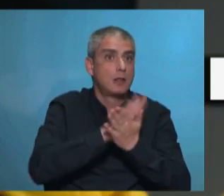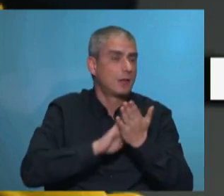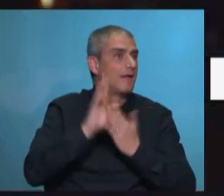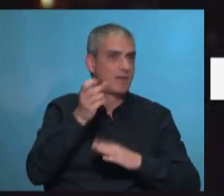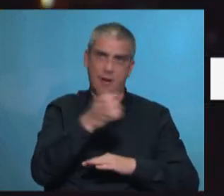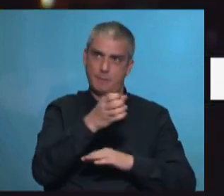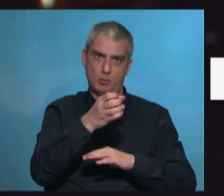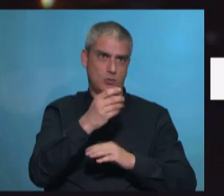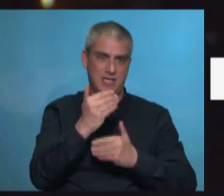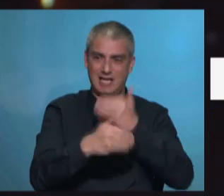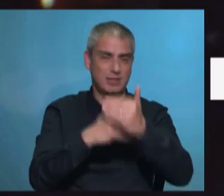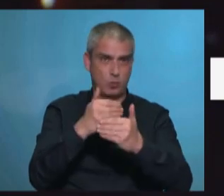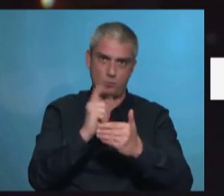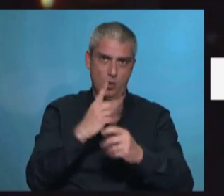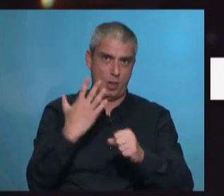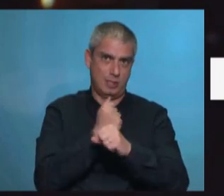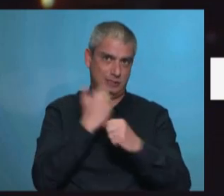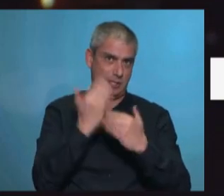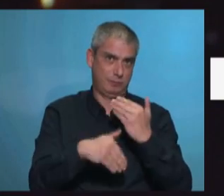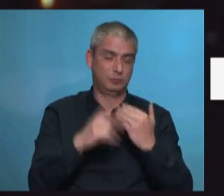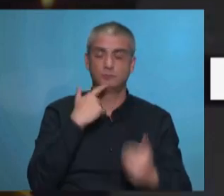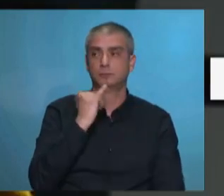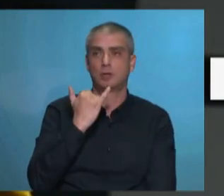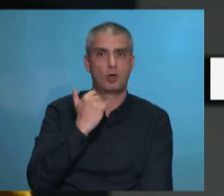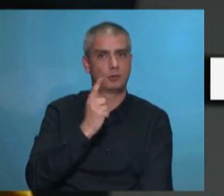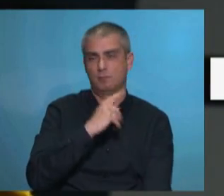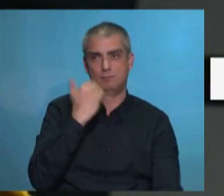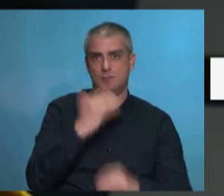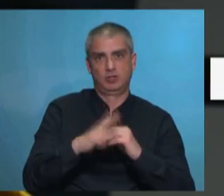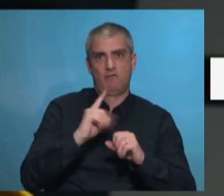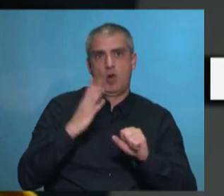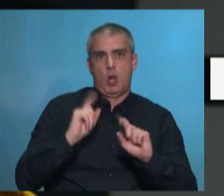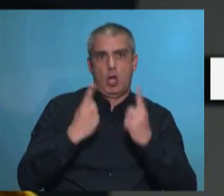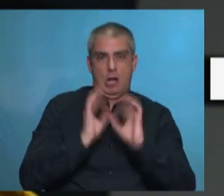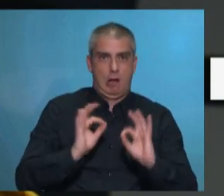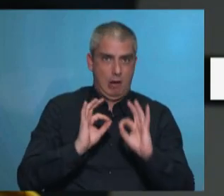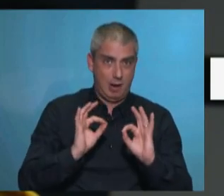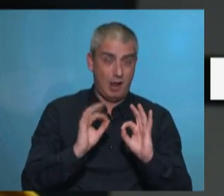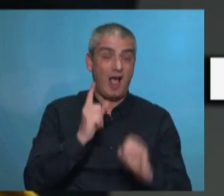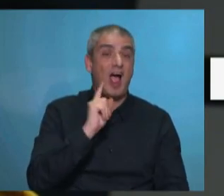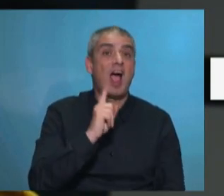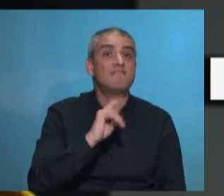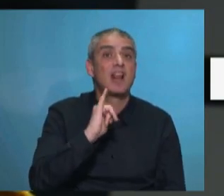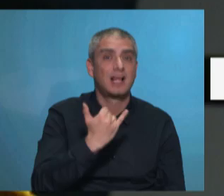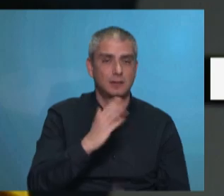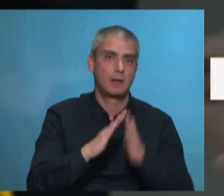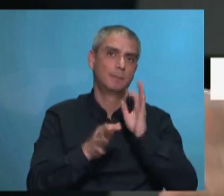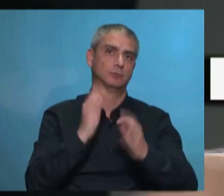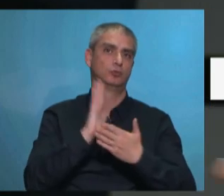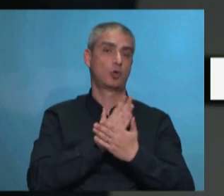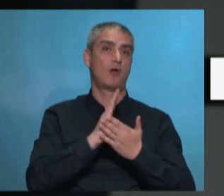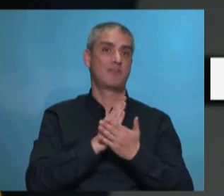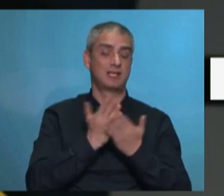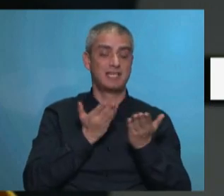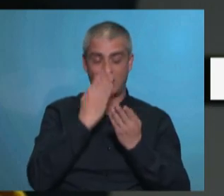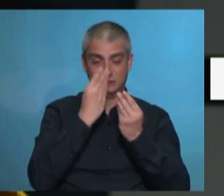אותו קידום במינוי לא צלח בסופו של דבר. נכון, לא יצא בסופו של דבר אל הפועל, אבל מה שכן, בית המשפט קובע ביחס